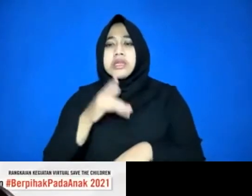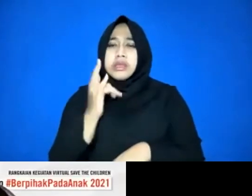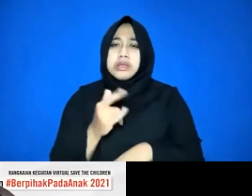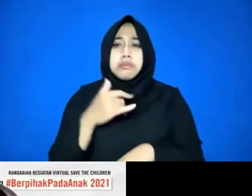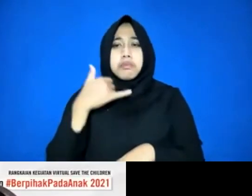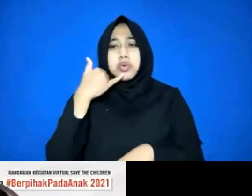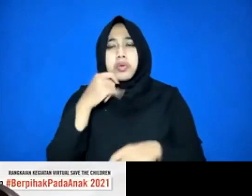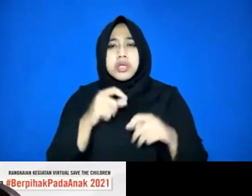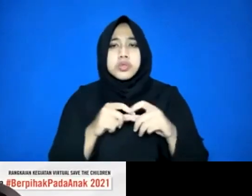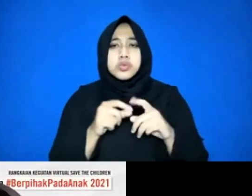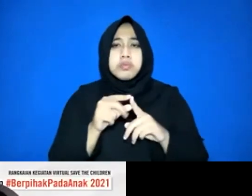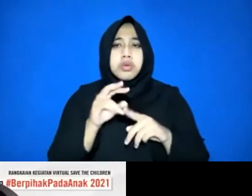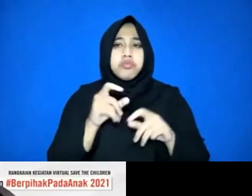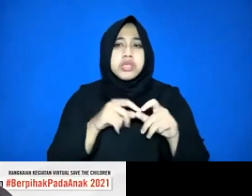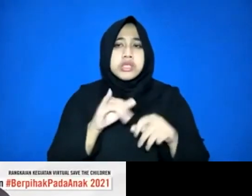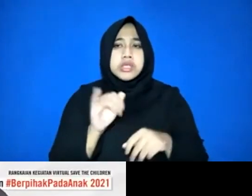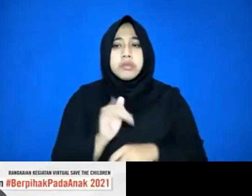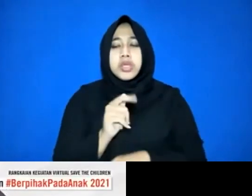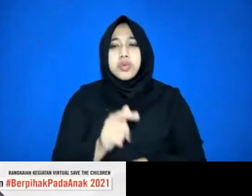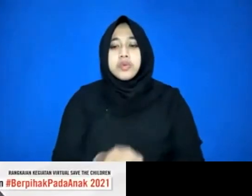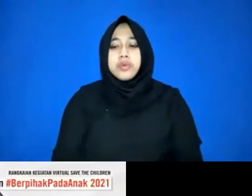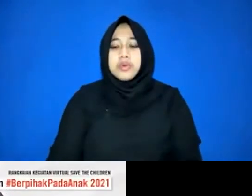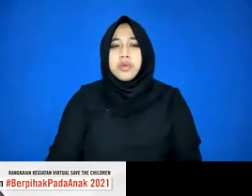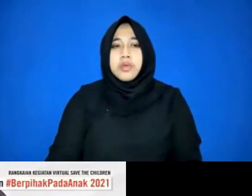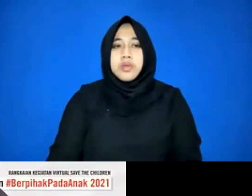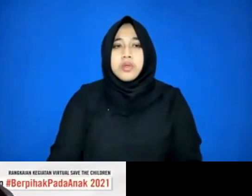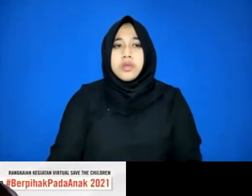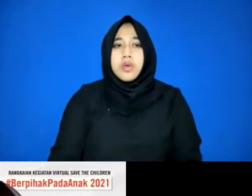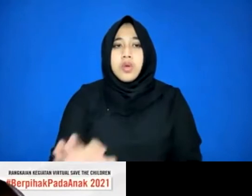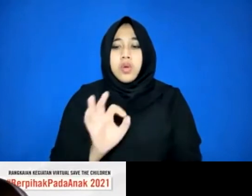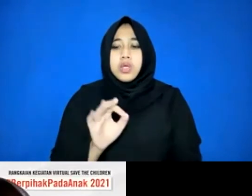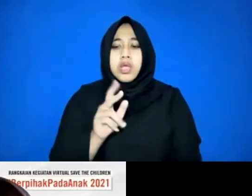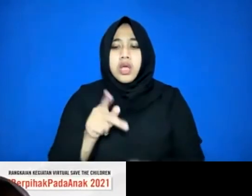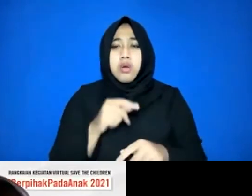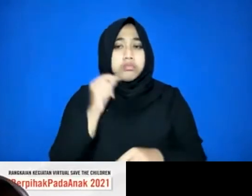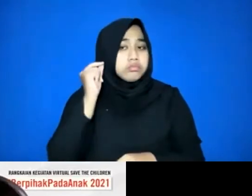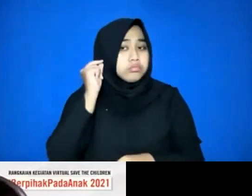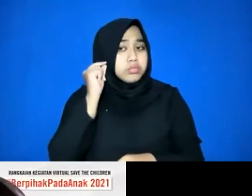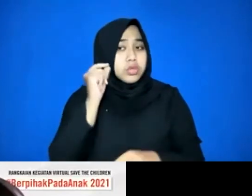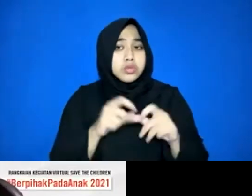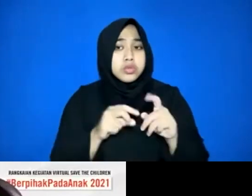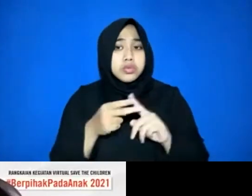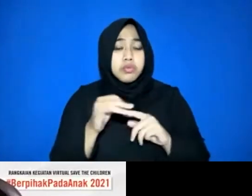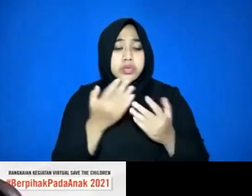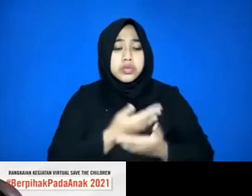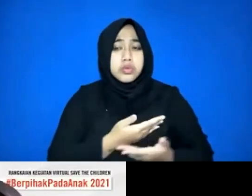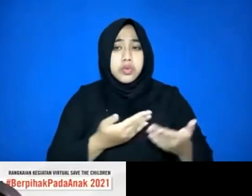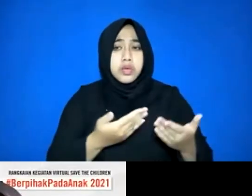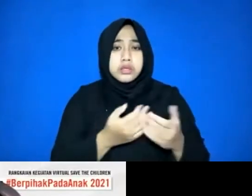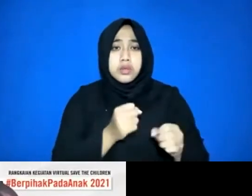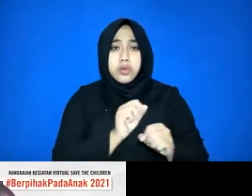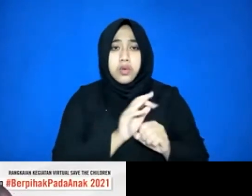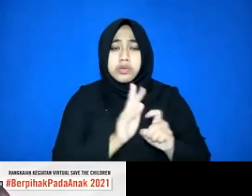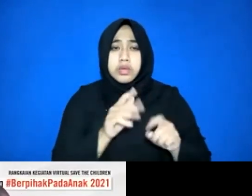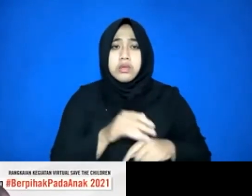menghubungi supervisor gitu. Oke, kalau menurut Mbak Sofi di situasi pandemi seperti ini, Mbak